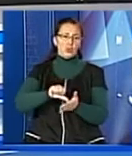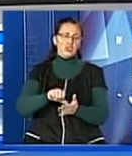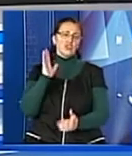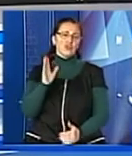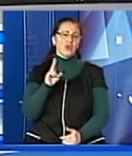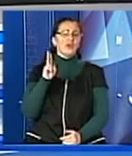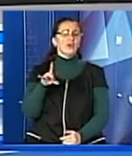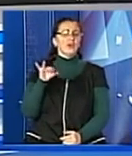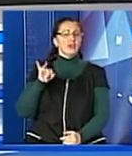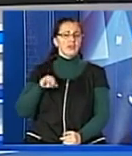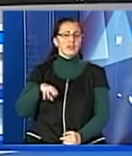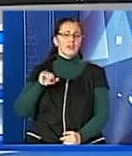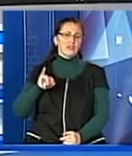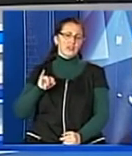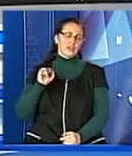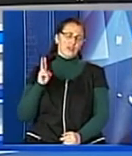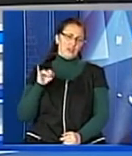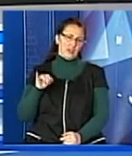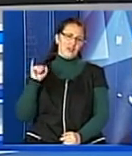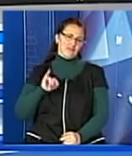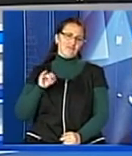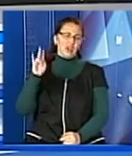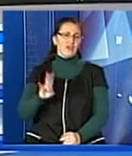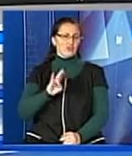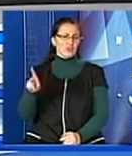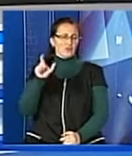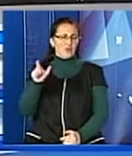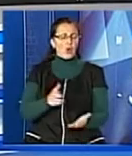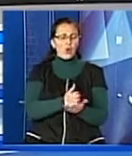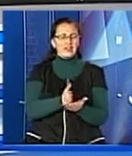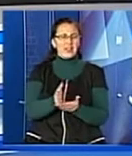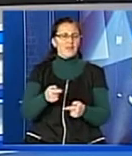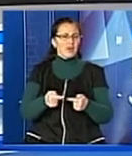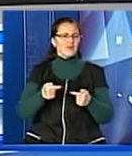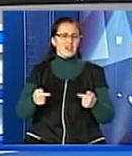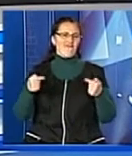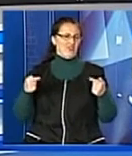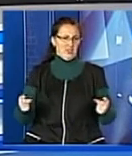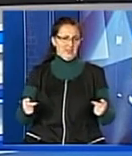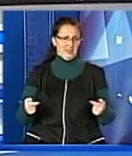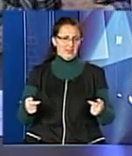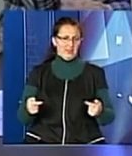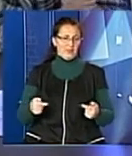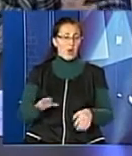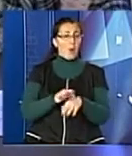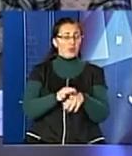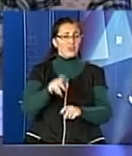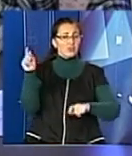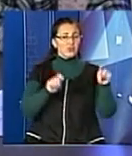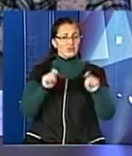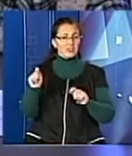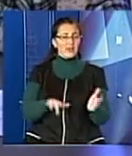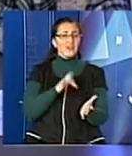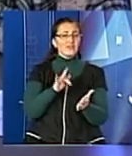та духовенство, представники всіх християнських конфесій міста та духовні лідери юдаїзму та ісламу. Відбуватиметься фестиваль в